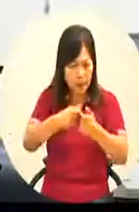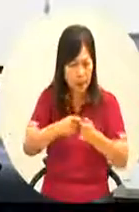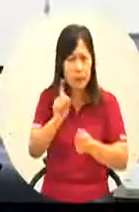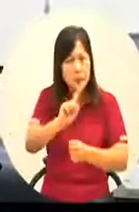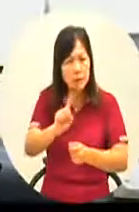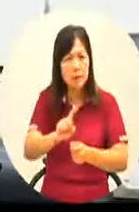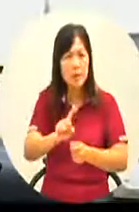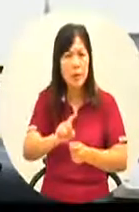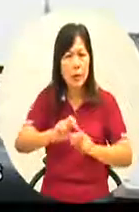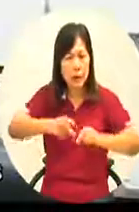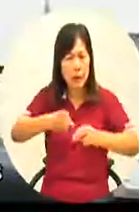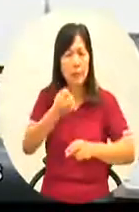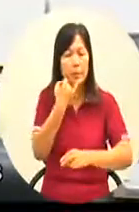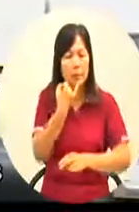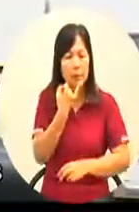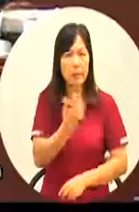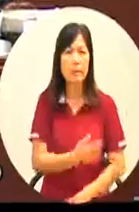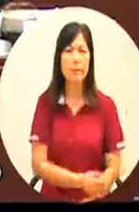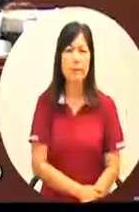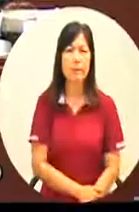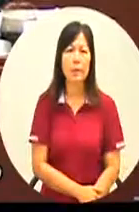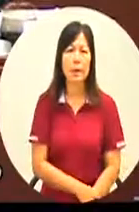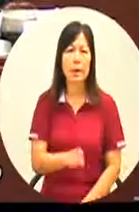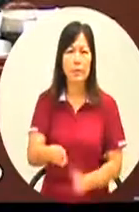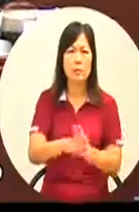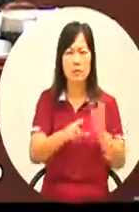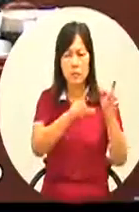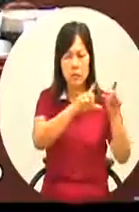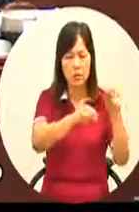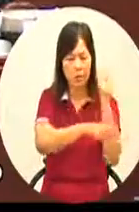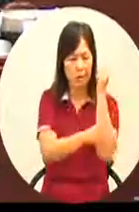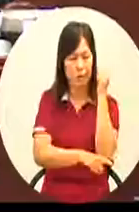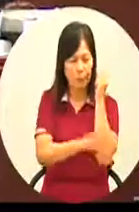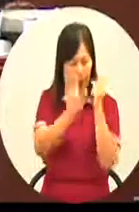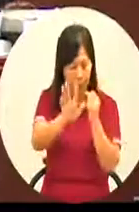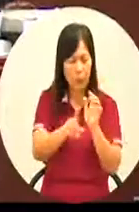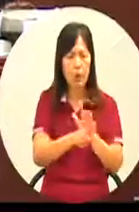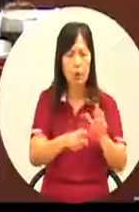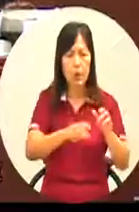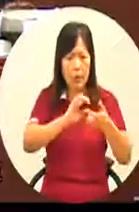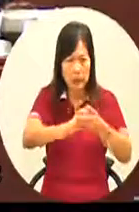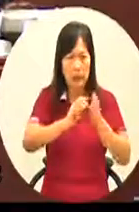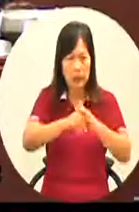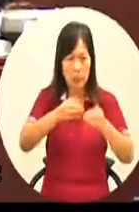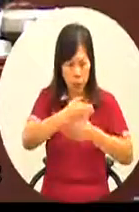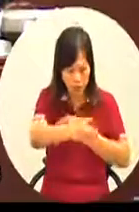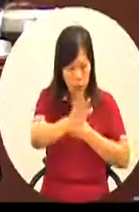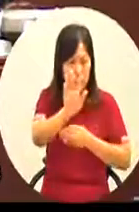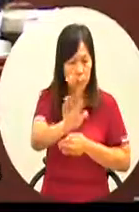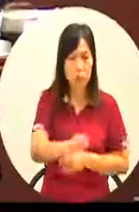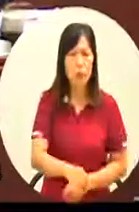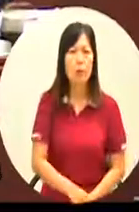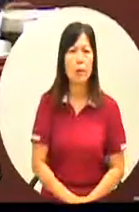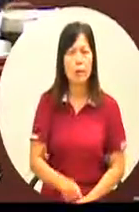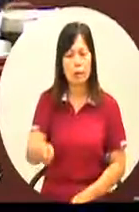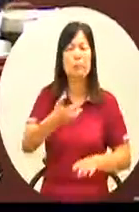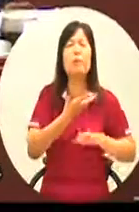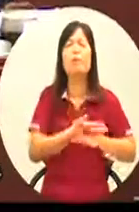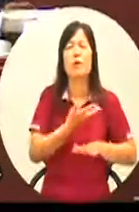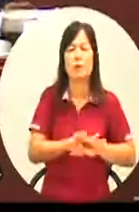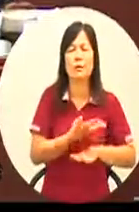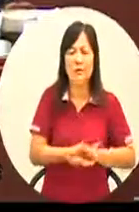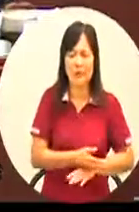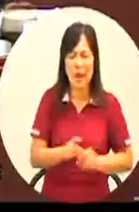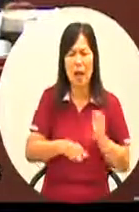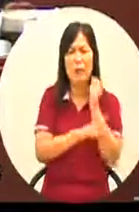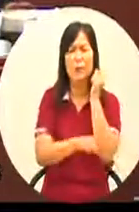长。 跟议员报告吼，这个都是依法有据，阿龙有他一定的程序，而且观众哎，这你放心嘛，这个 不止法